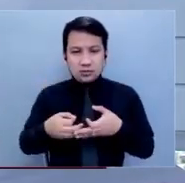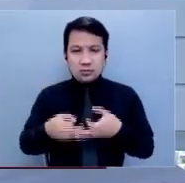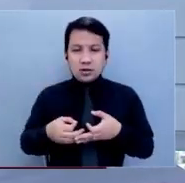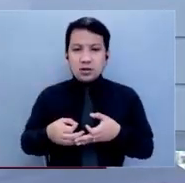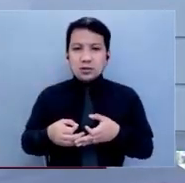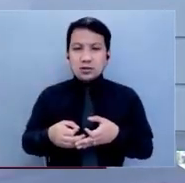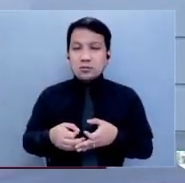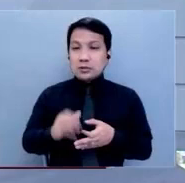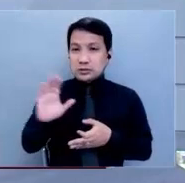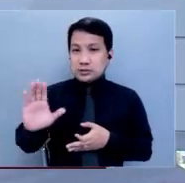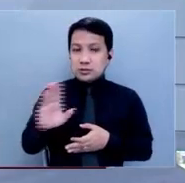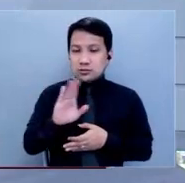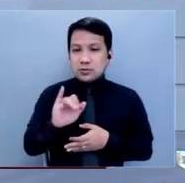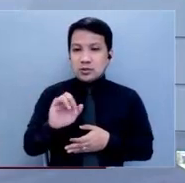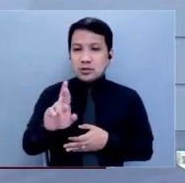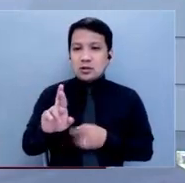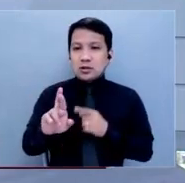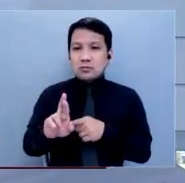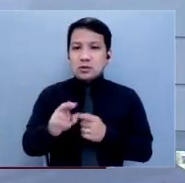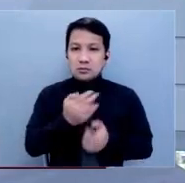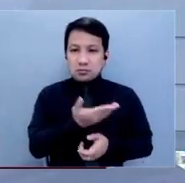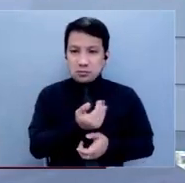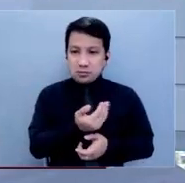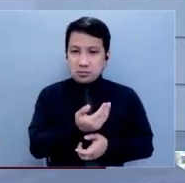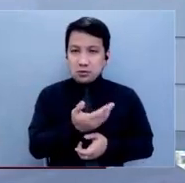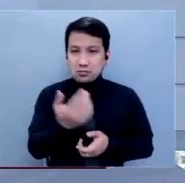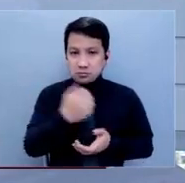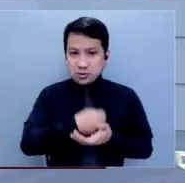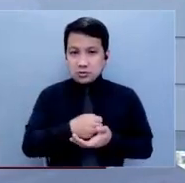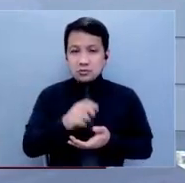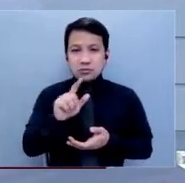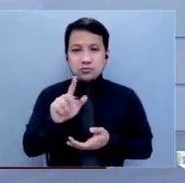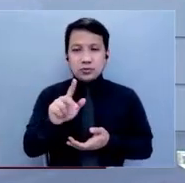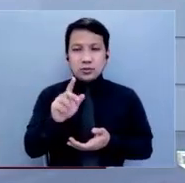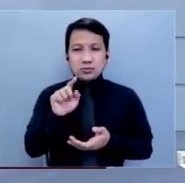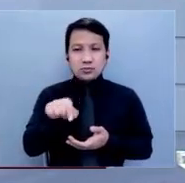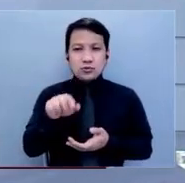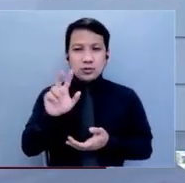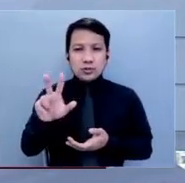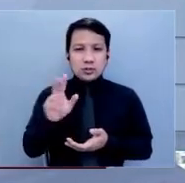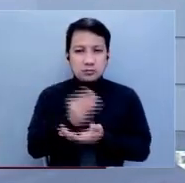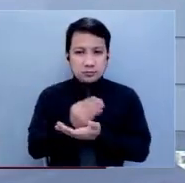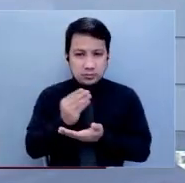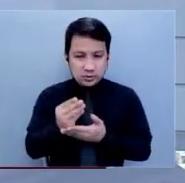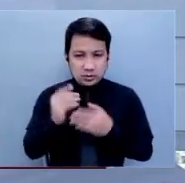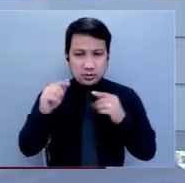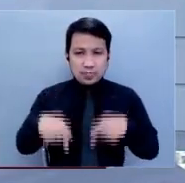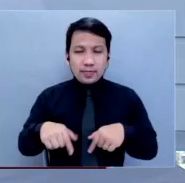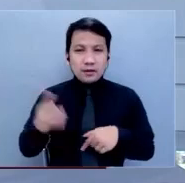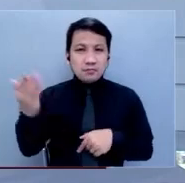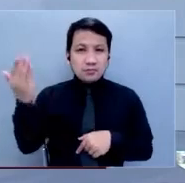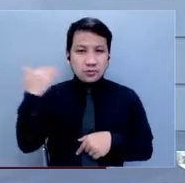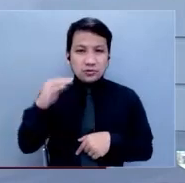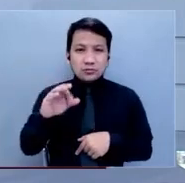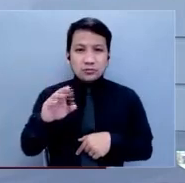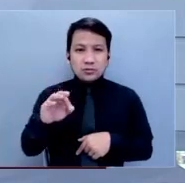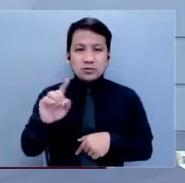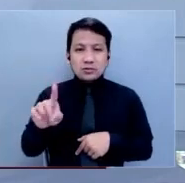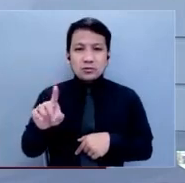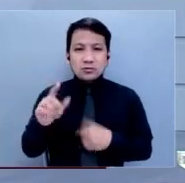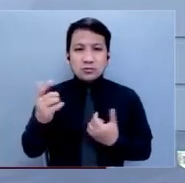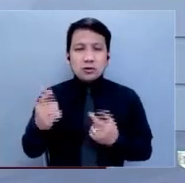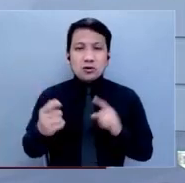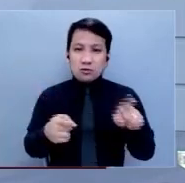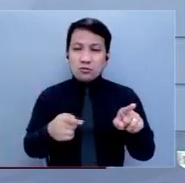desisyon ng BIR para singilin ang pamilya Marcos ng 23.3 billion pesos po noong 1991 para lang sa